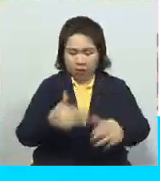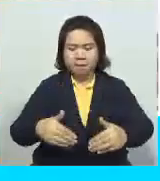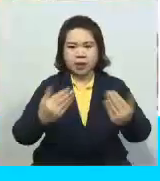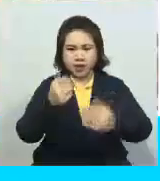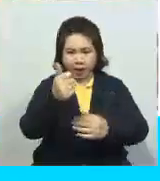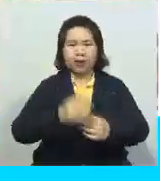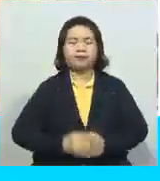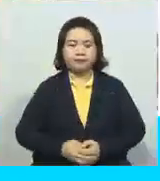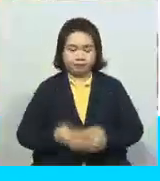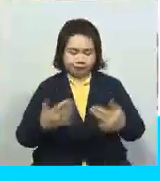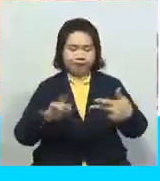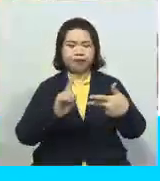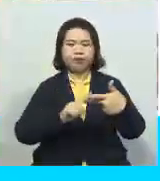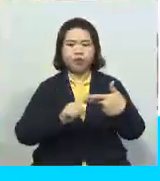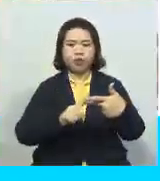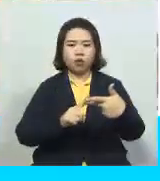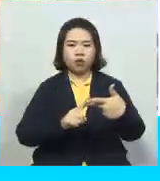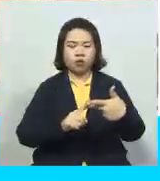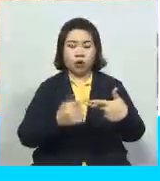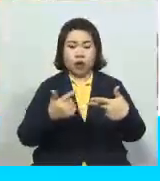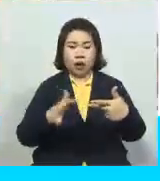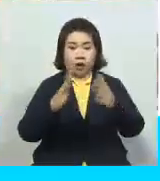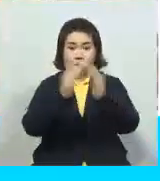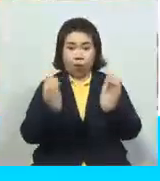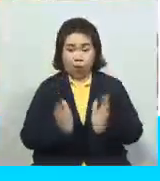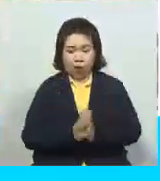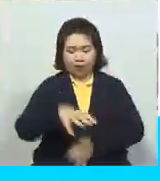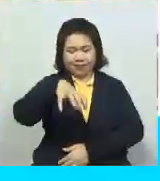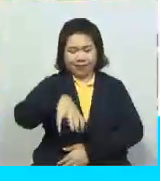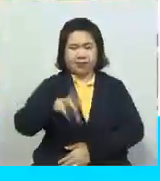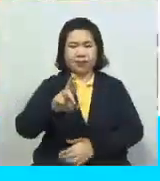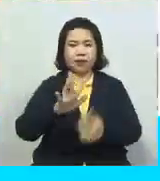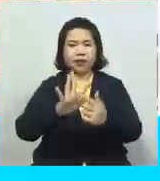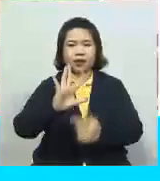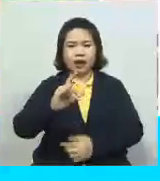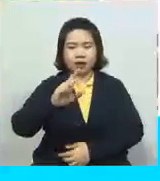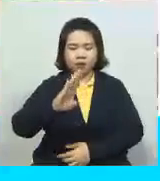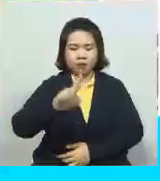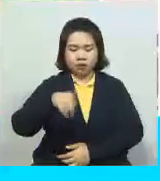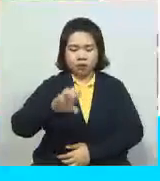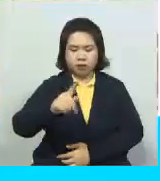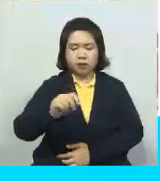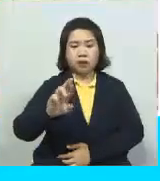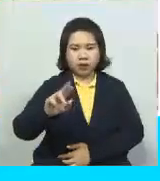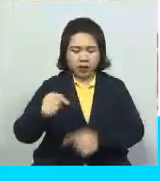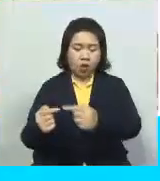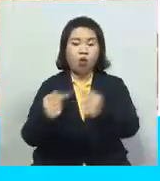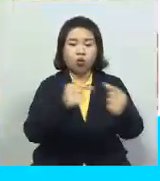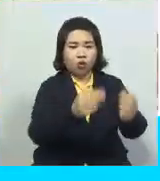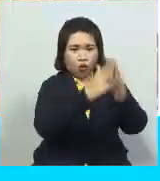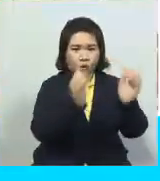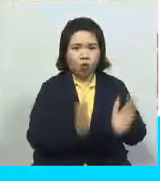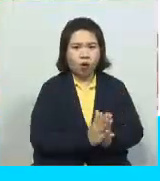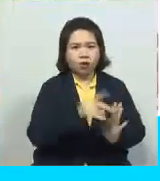ที่ริ้วขบวนเนี่ยออกจากที่วัดราชบพิตรมาที่วัดพระเชตุพนเมื่อริ้วขบว